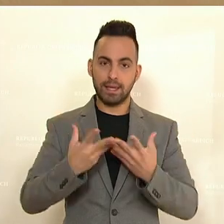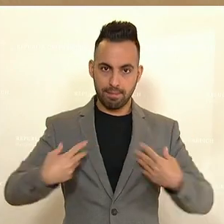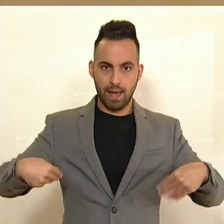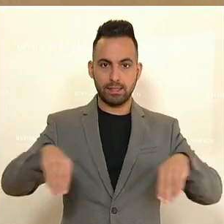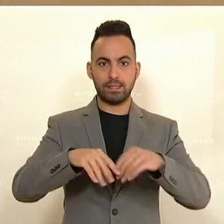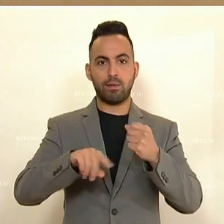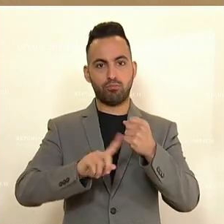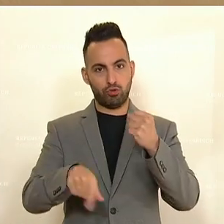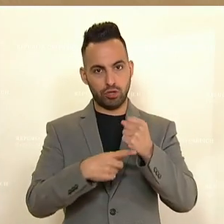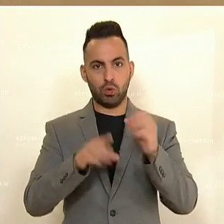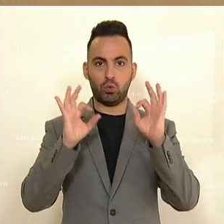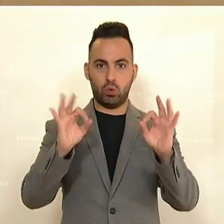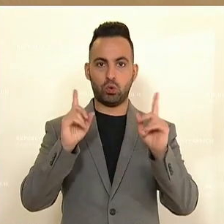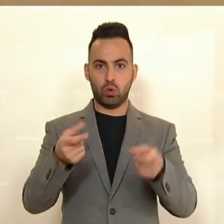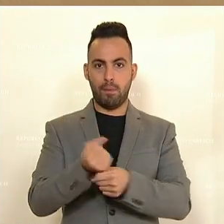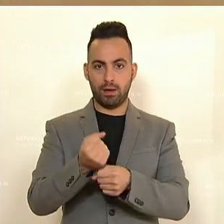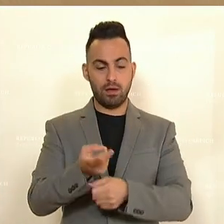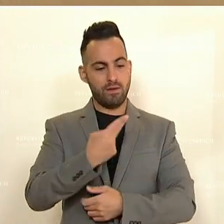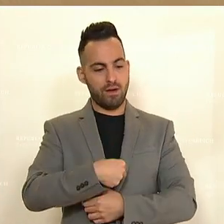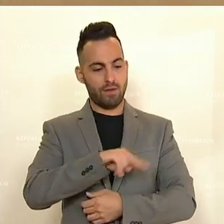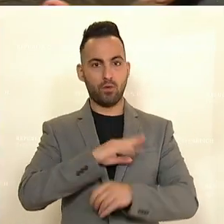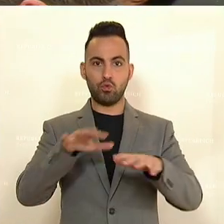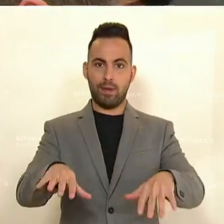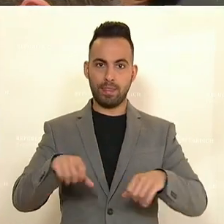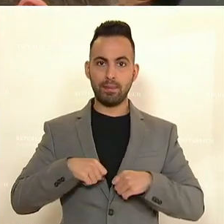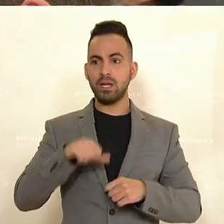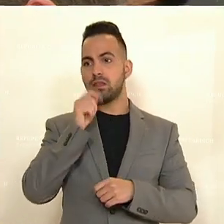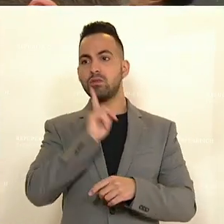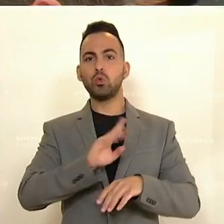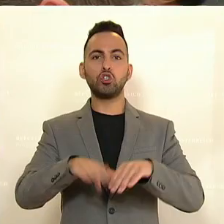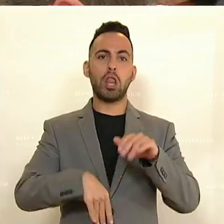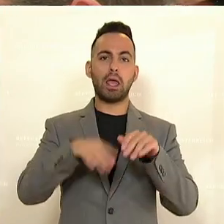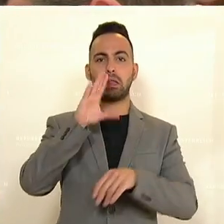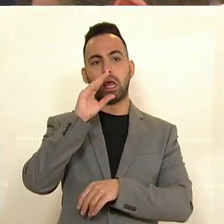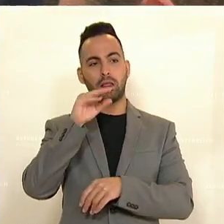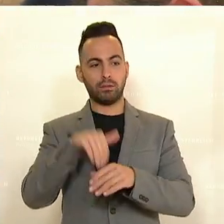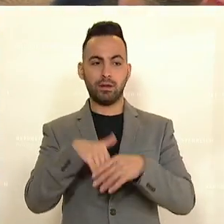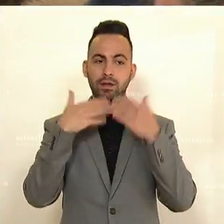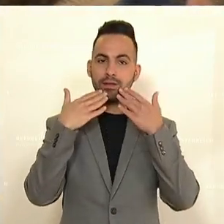gutes Budget machen und Verantwortung übernehmen und nicht die Dinge schlecht reden. Danke.